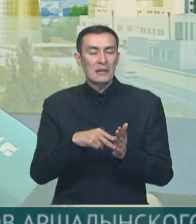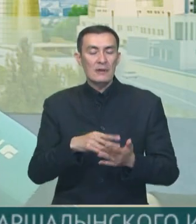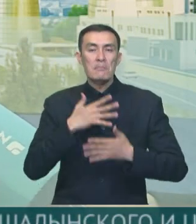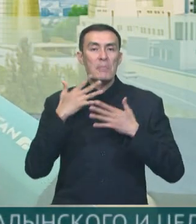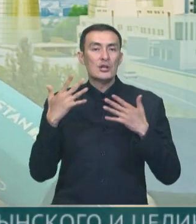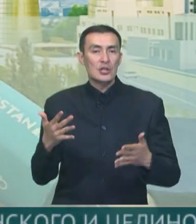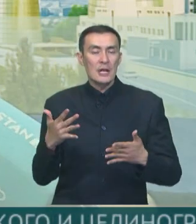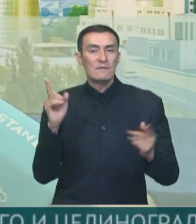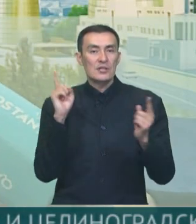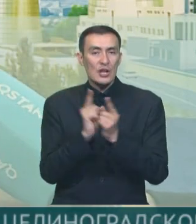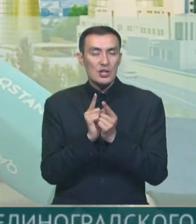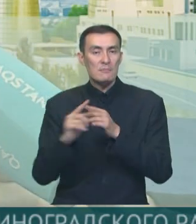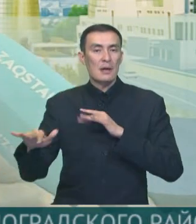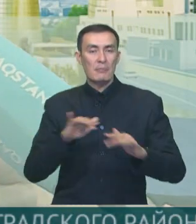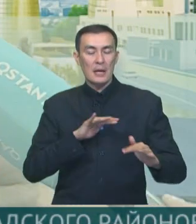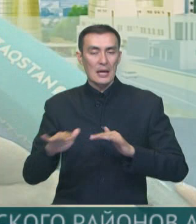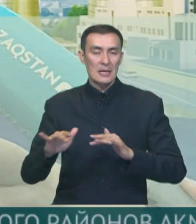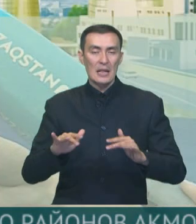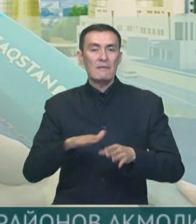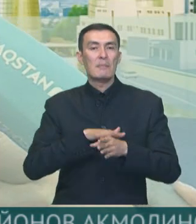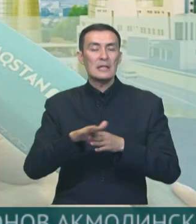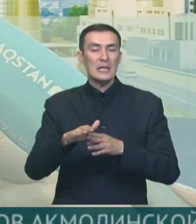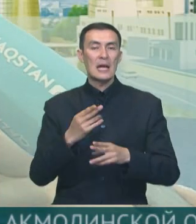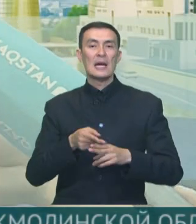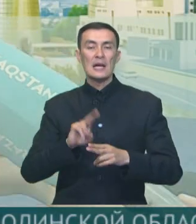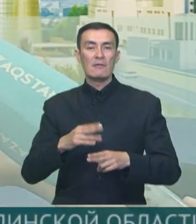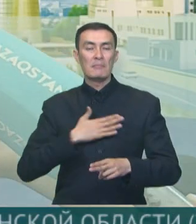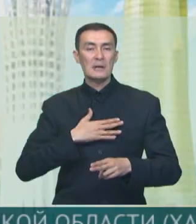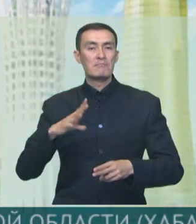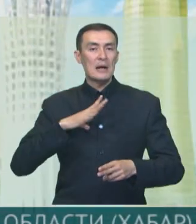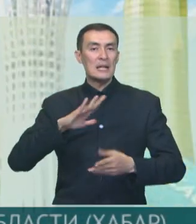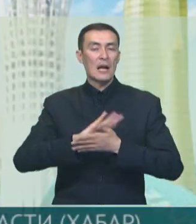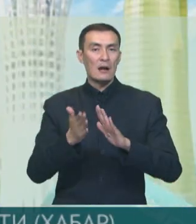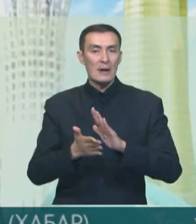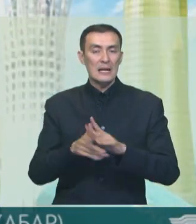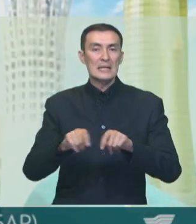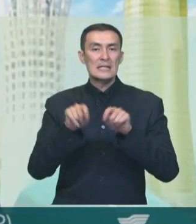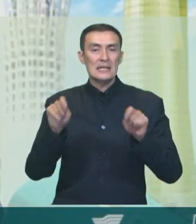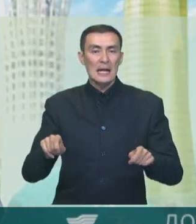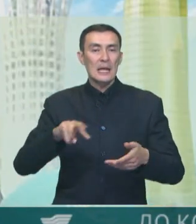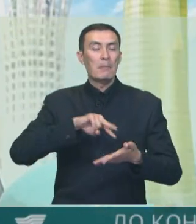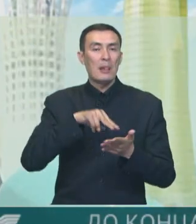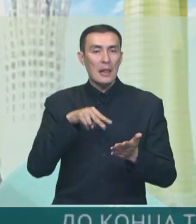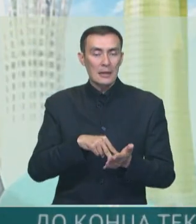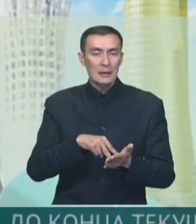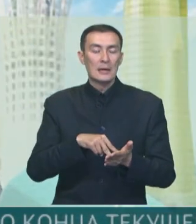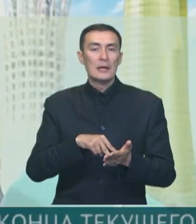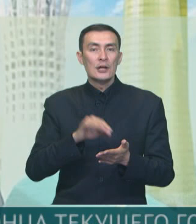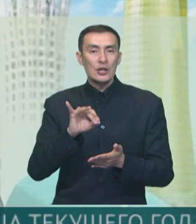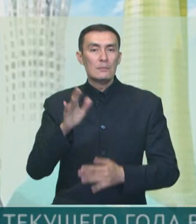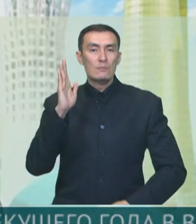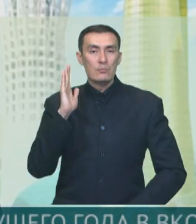больших мероприятий, для выполнения которых мы согласовали создание дорожной карты и